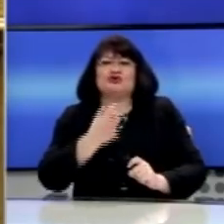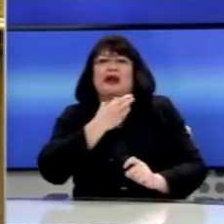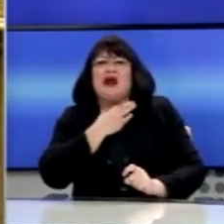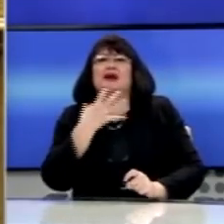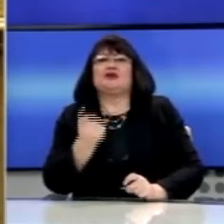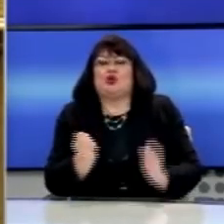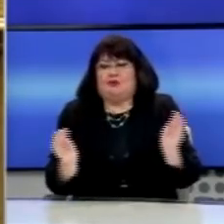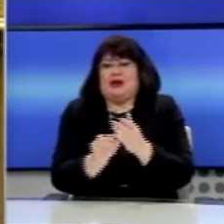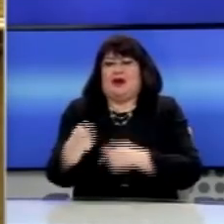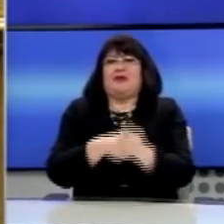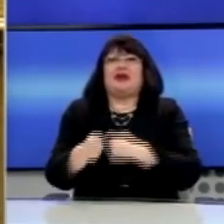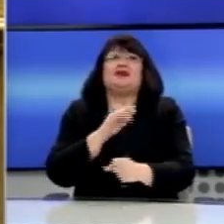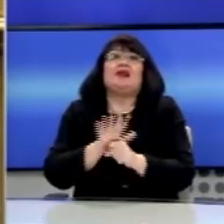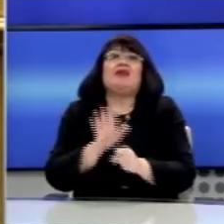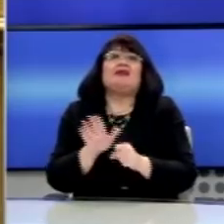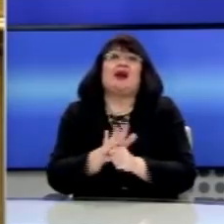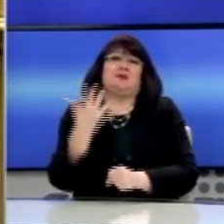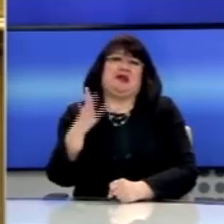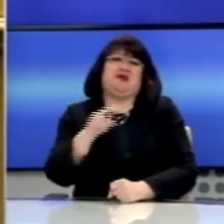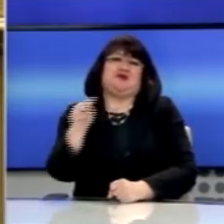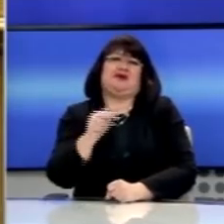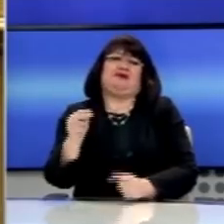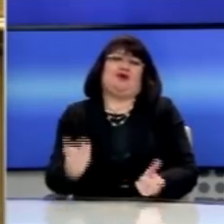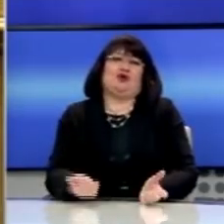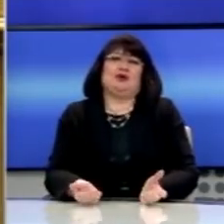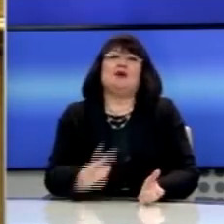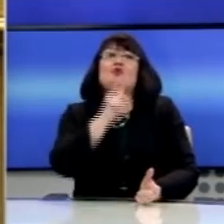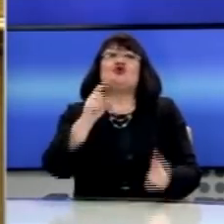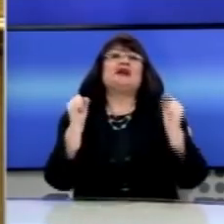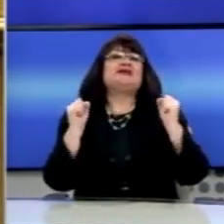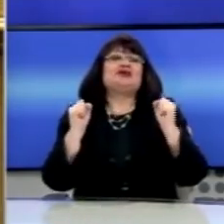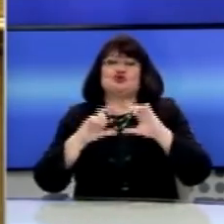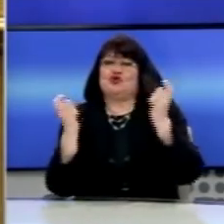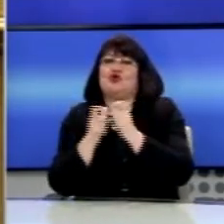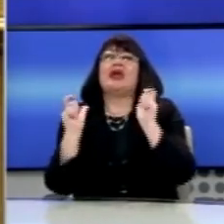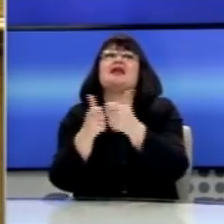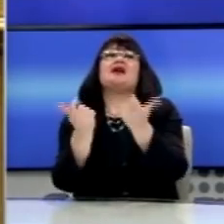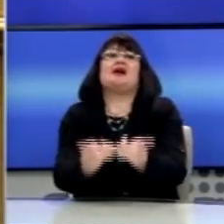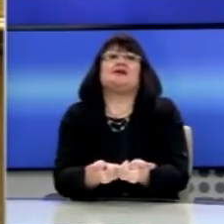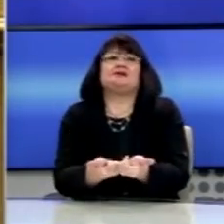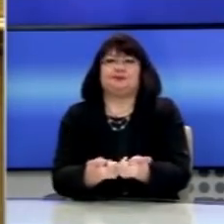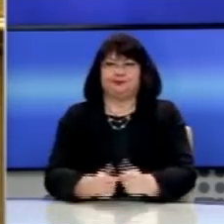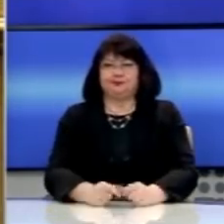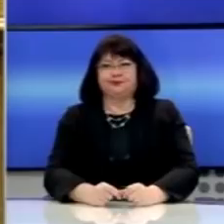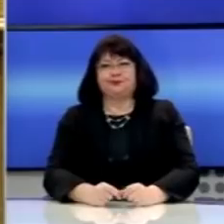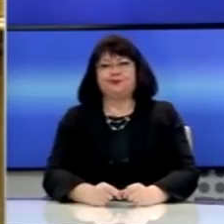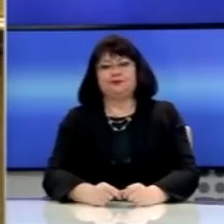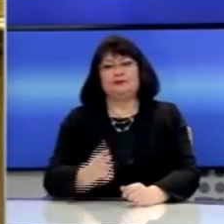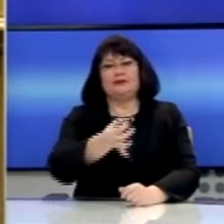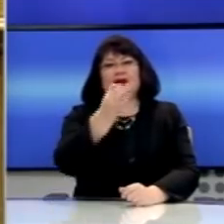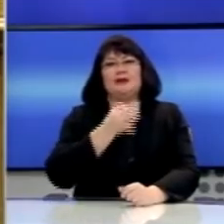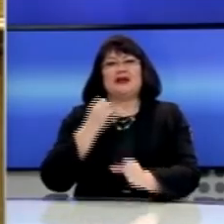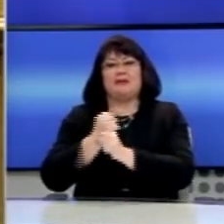μιας μικρής επιχείρησης, πόσο μάλλον να ζήσουν και τις οικογένειές τους. Μάλιστα, αποκλείσατε